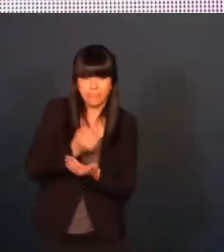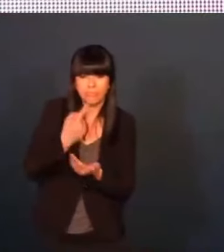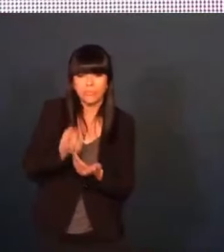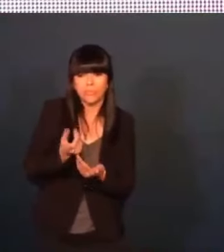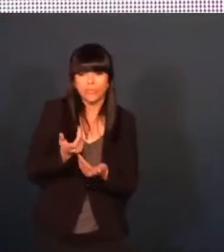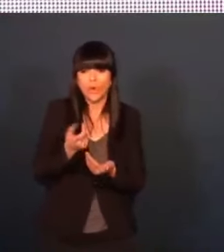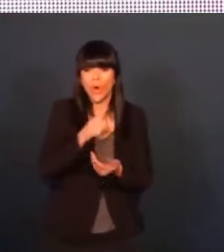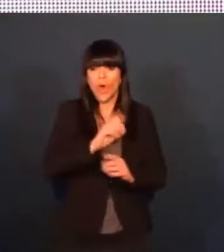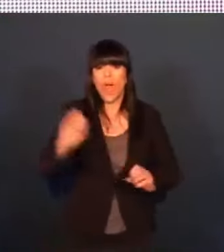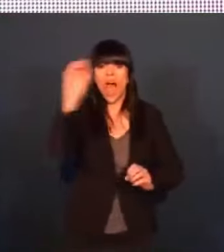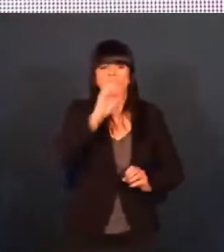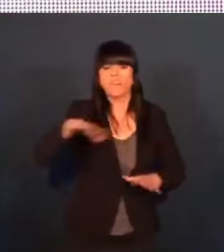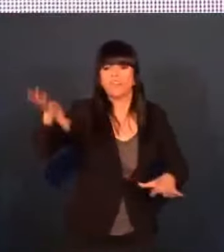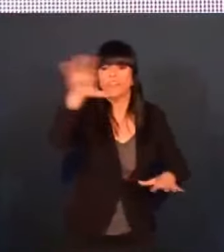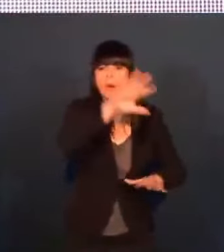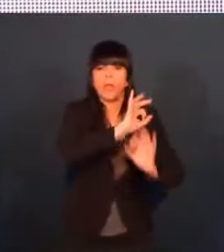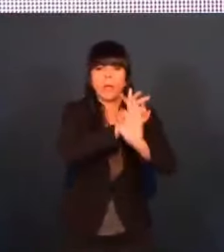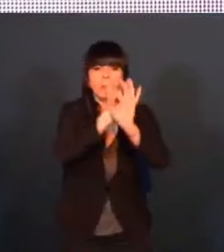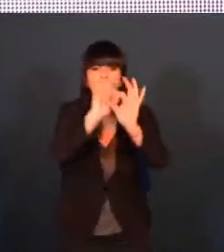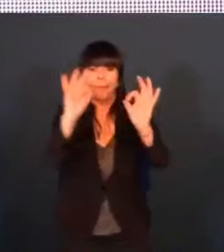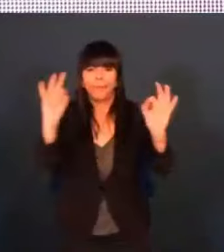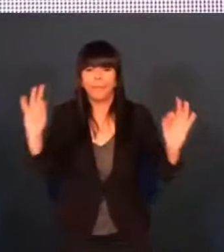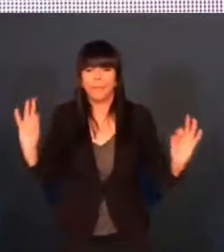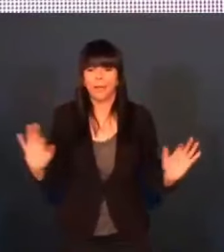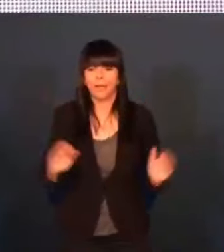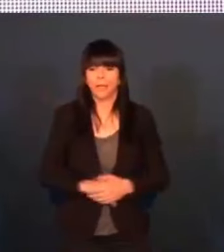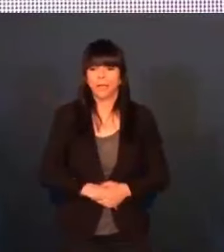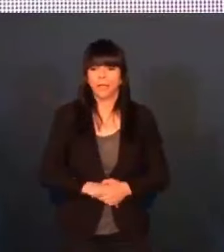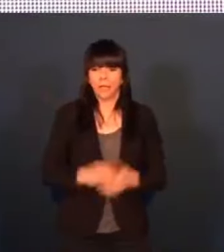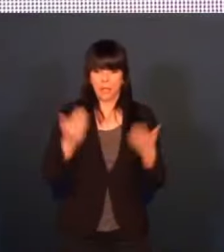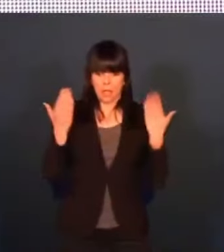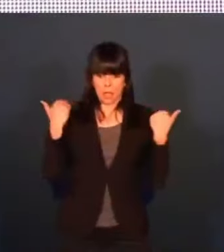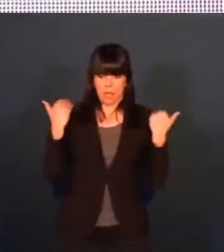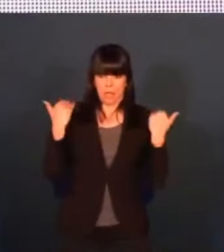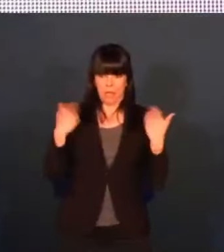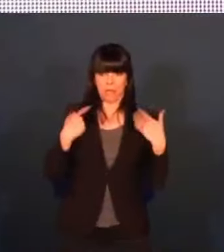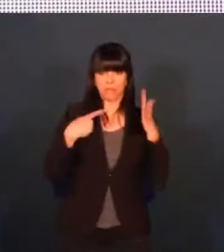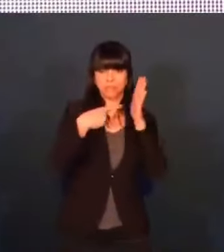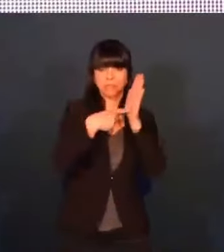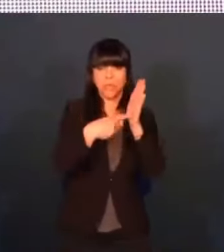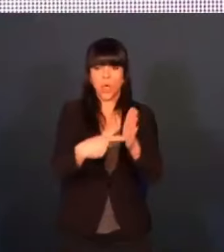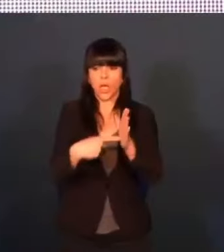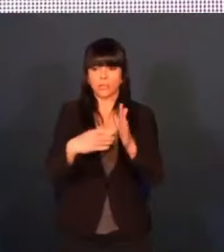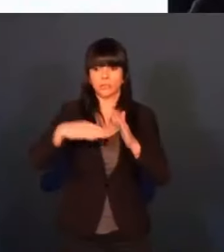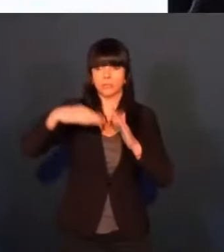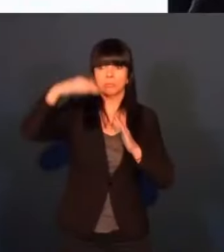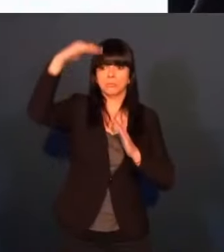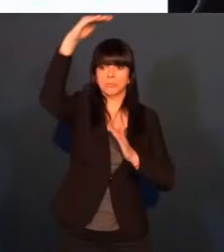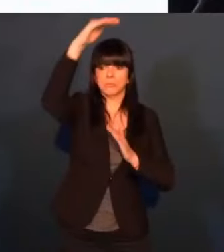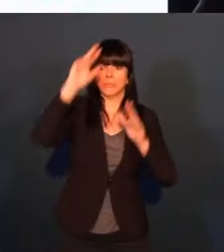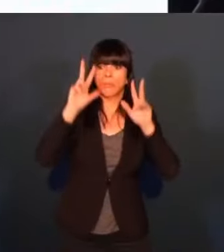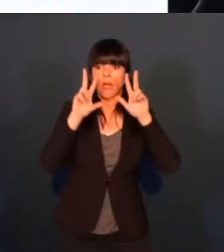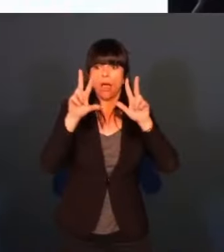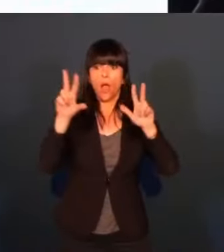около нулата. По този показател сме в горните 8 страни на Европейския съюз по растеж.